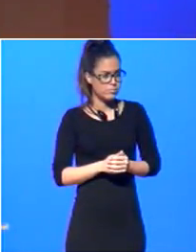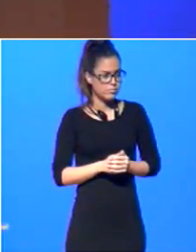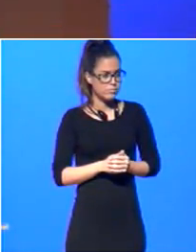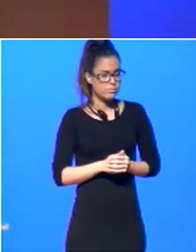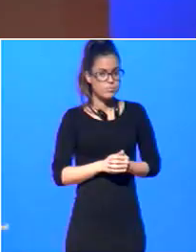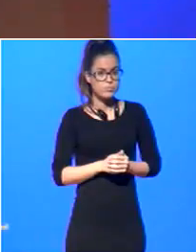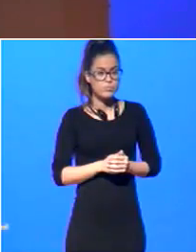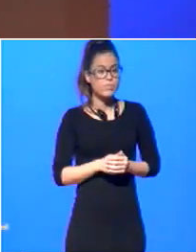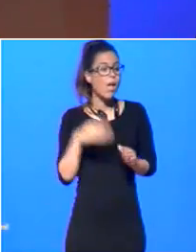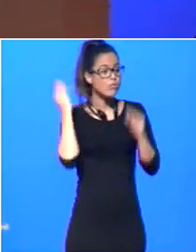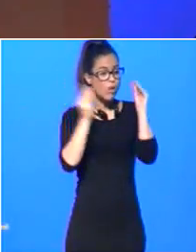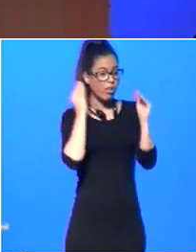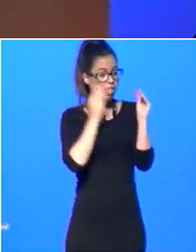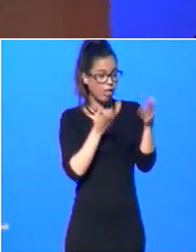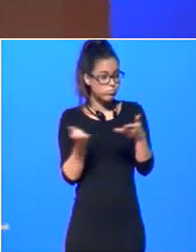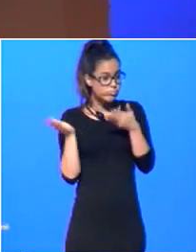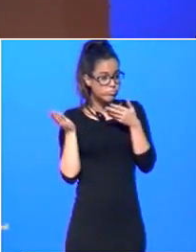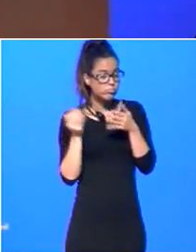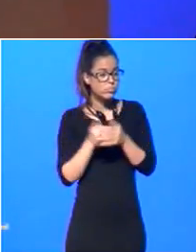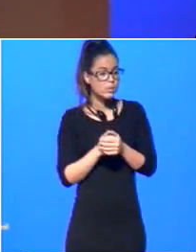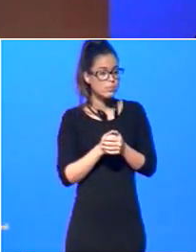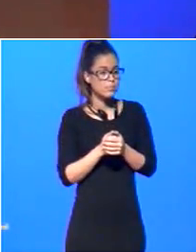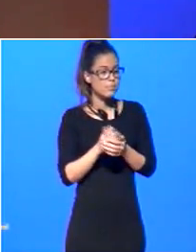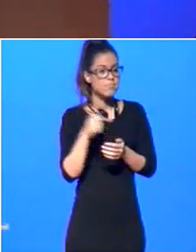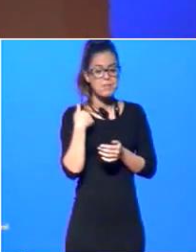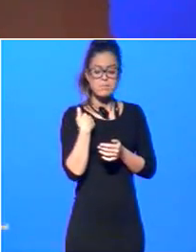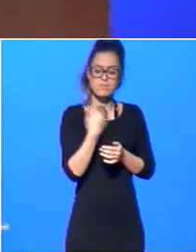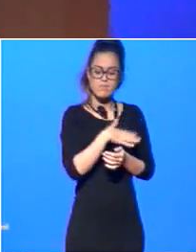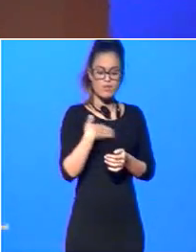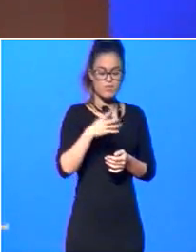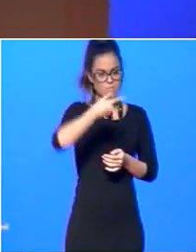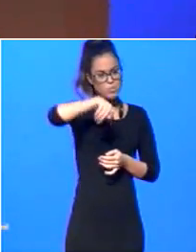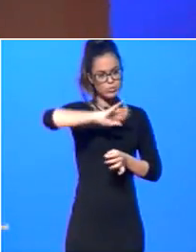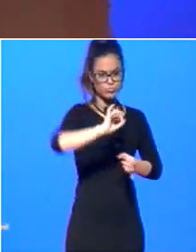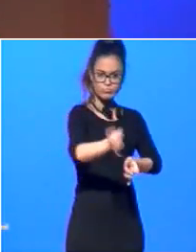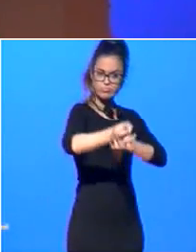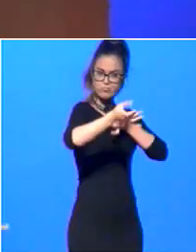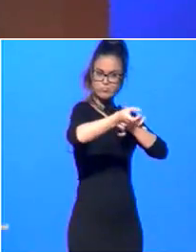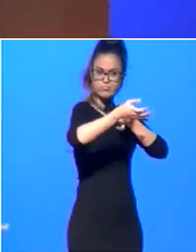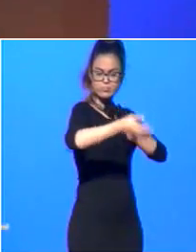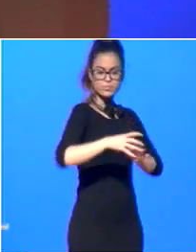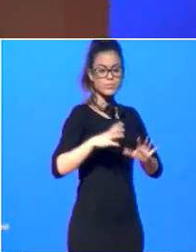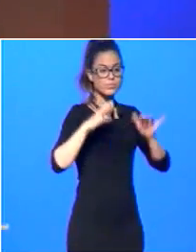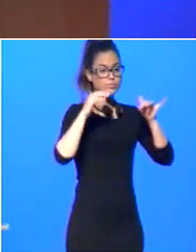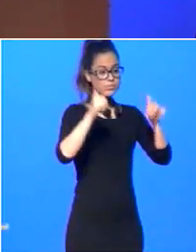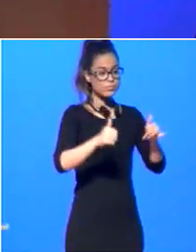Handago hausnarketa eta zuekin konpartitu nahi nuke hasteko. Bigarren